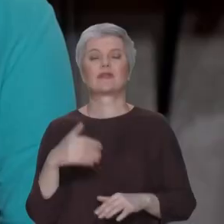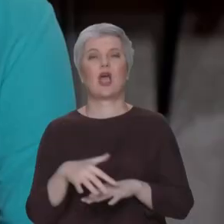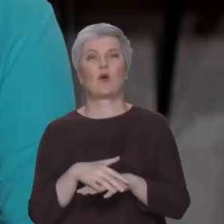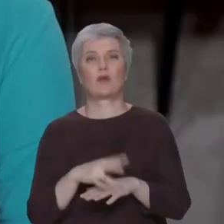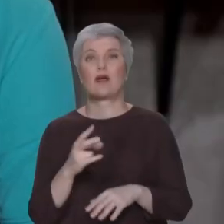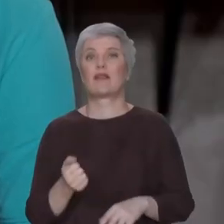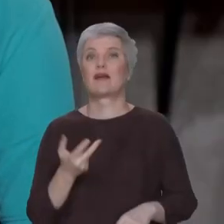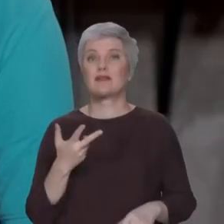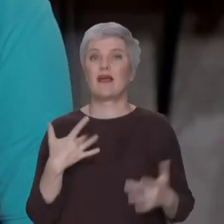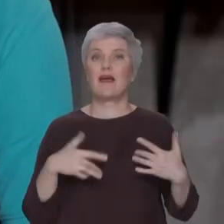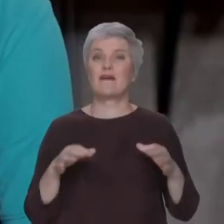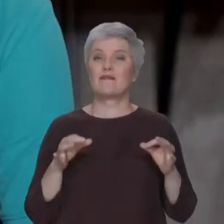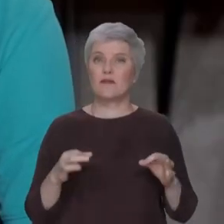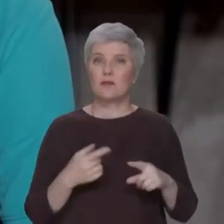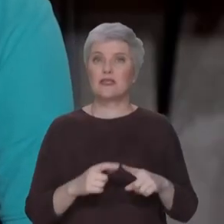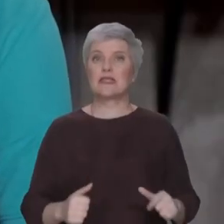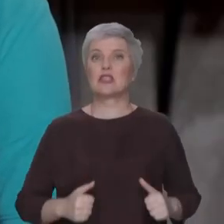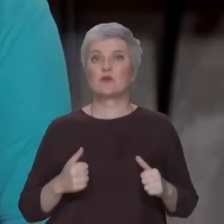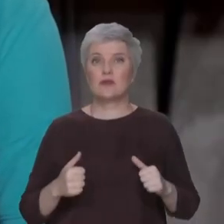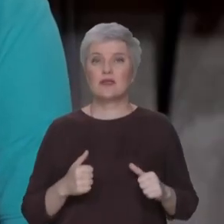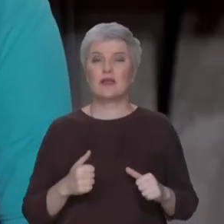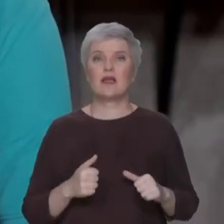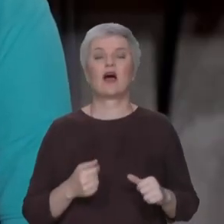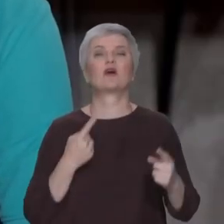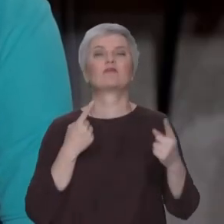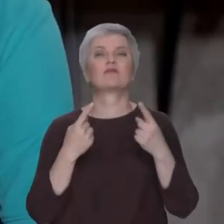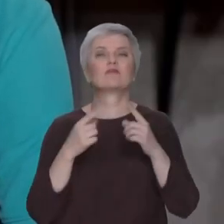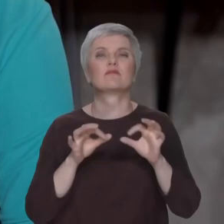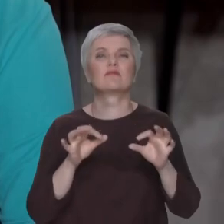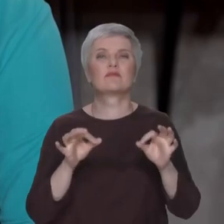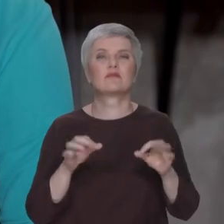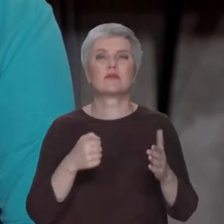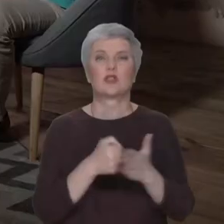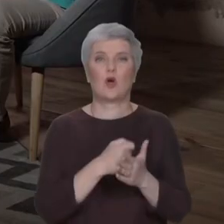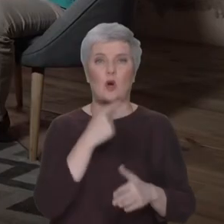наскільки виправдані ці зусилля достукатися до росіян? Безглузді.